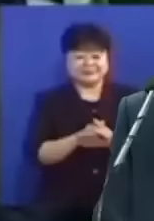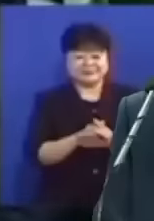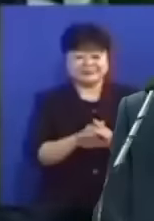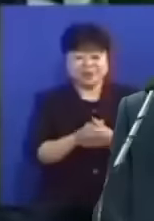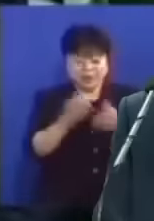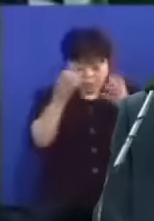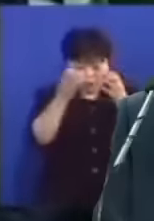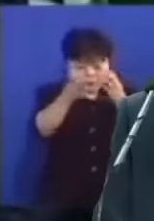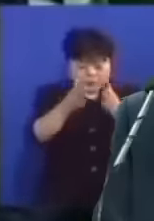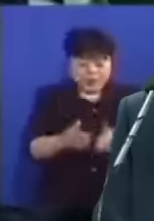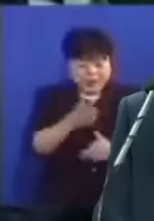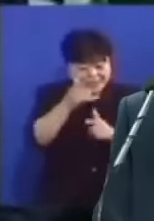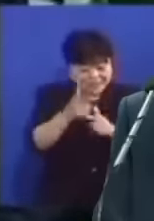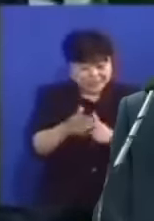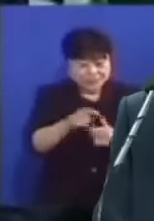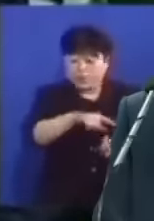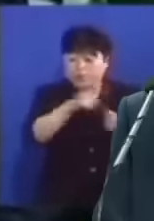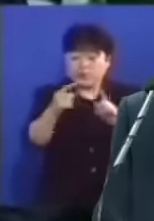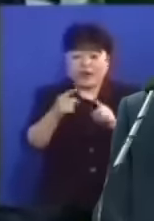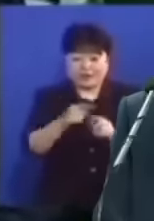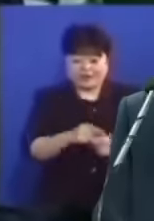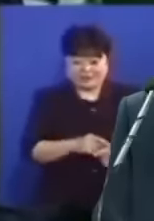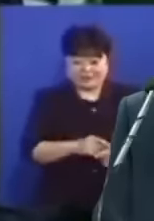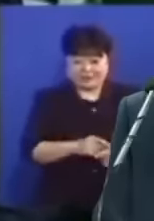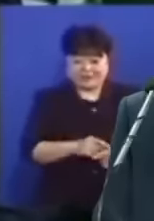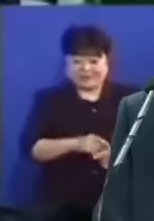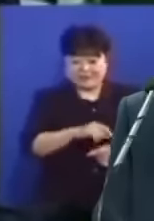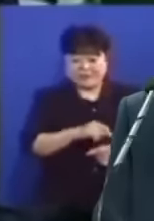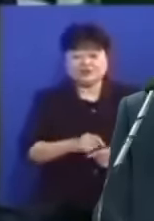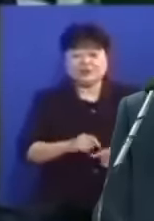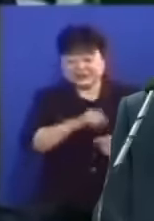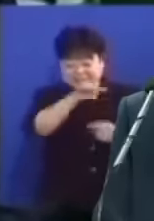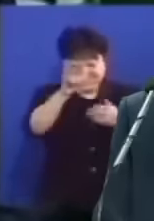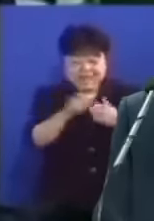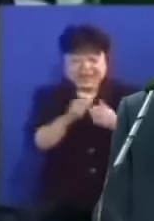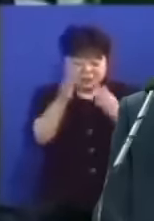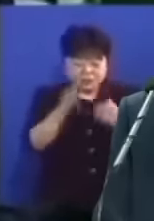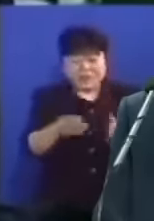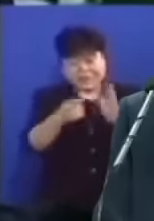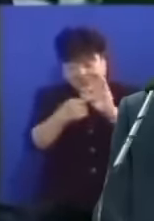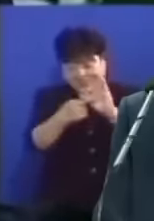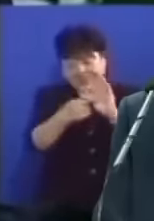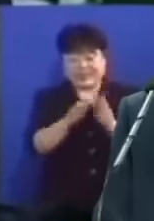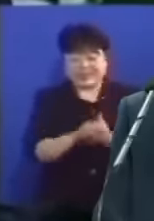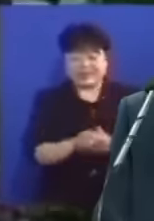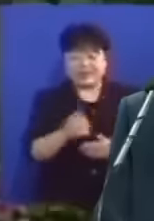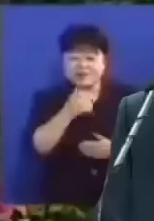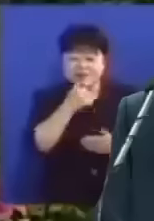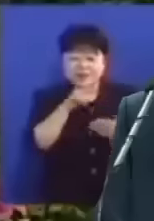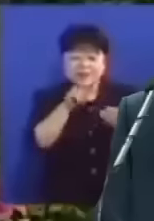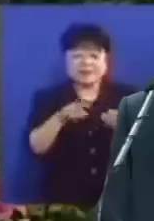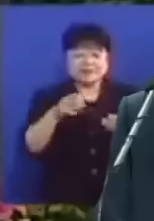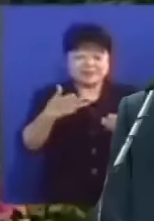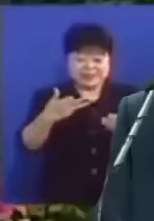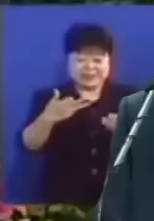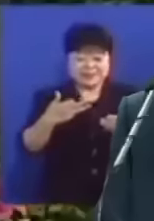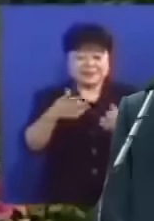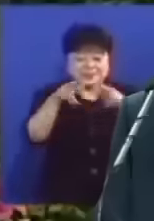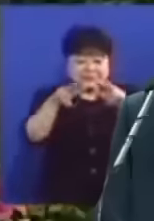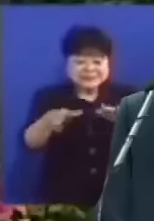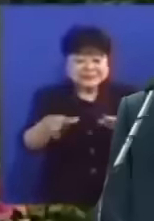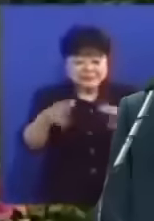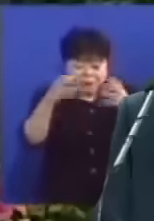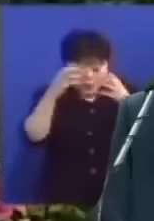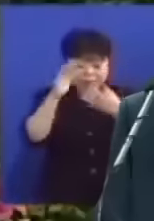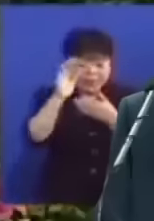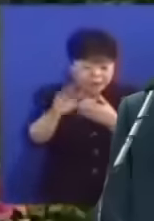그 고통을 통해서 예수님의 부활의 역사가 여러분 생애 속에 나타나기 때문인 것입니다. 로마서 8장 18절에 현재의